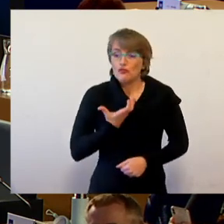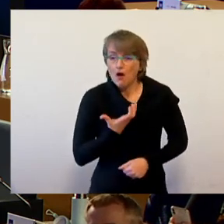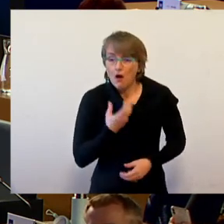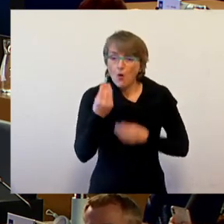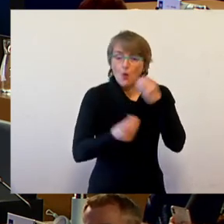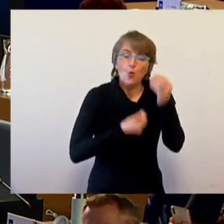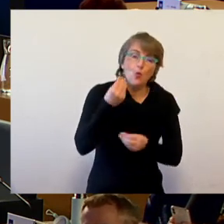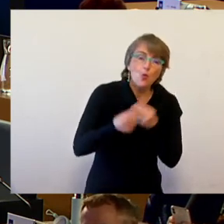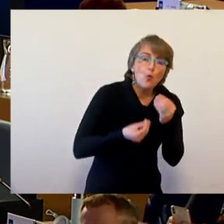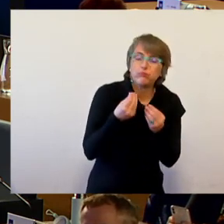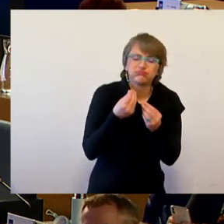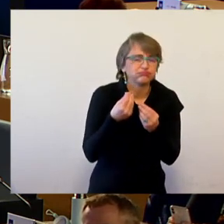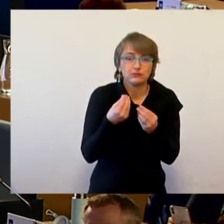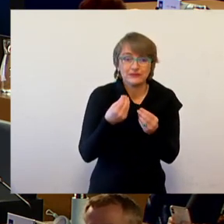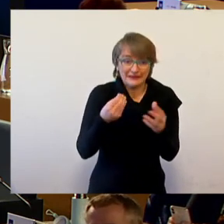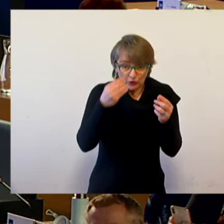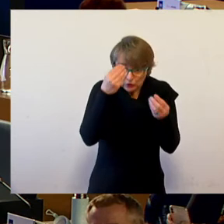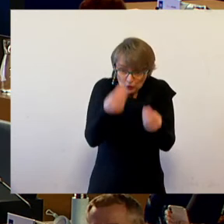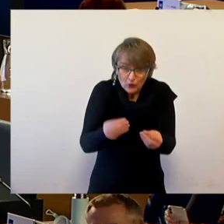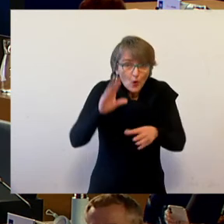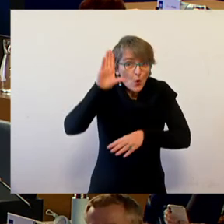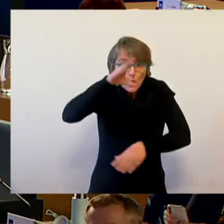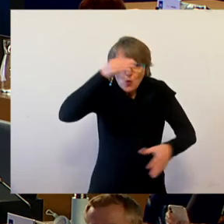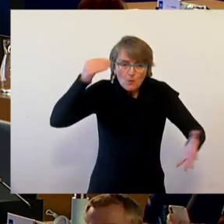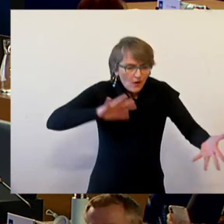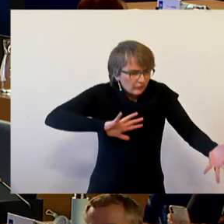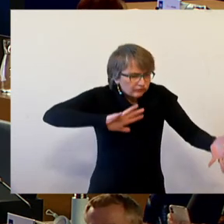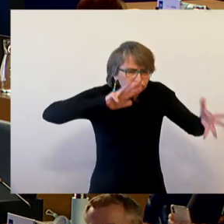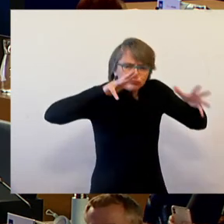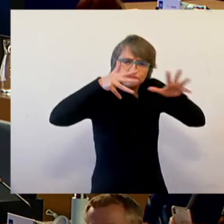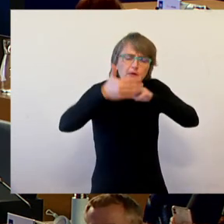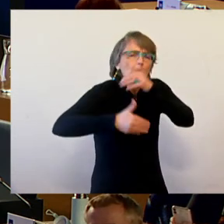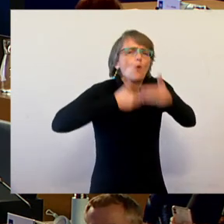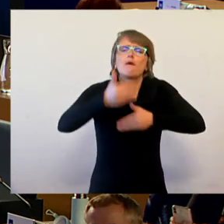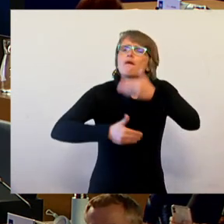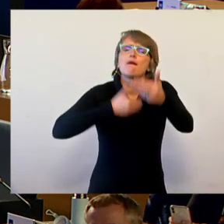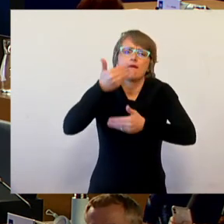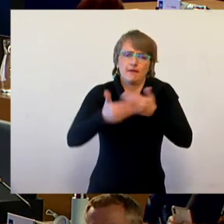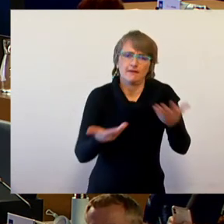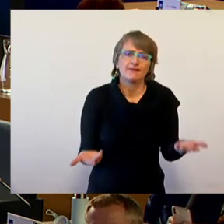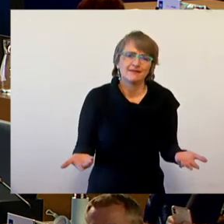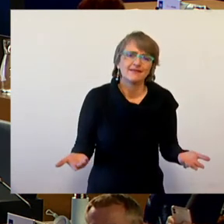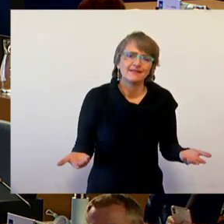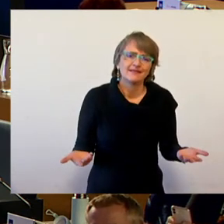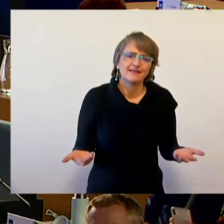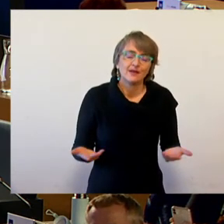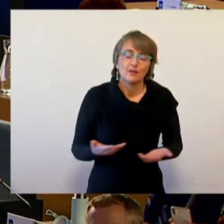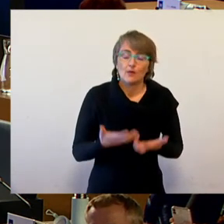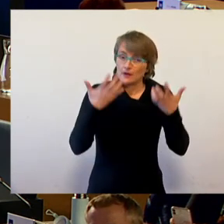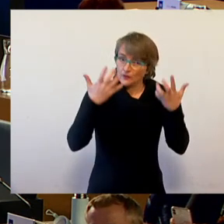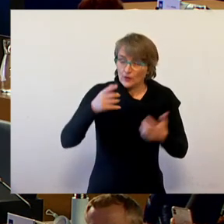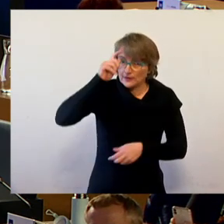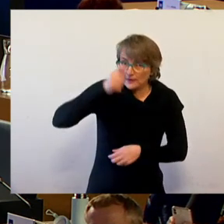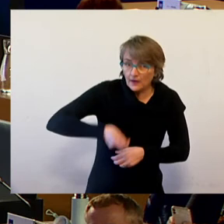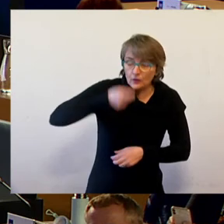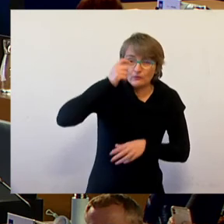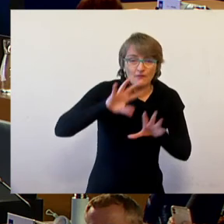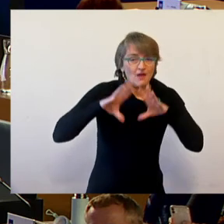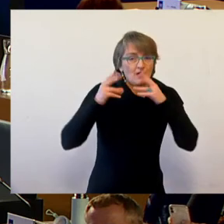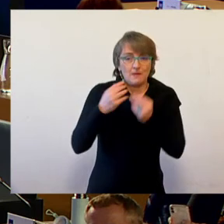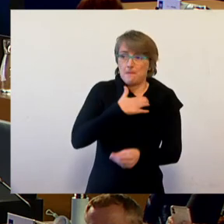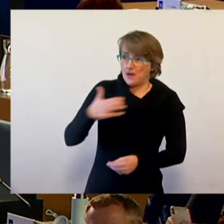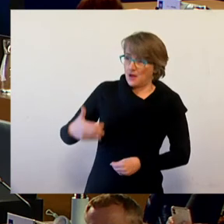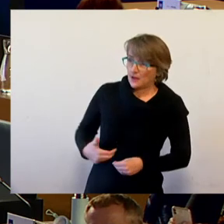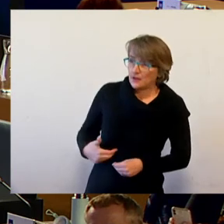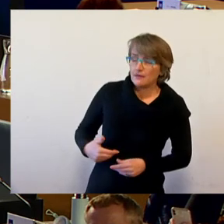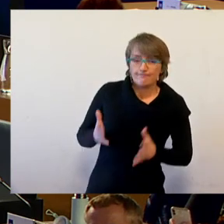elles constituent un progrès pour l'humanité tout entière. Je tiens à saluer l'engagement de l'ensemble de l'équipe municipale qui